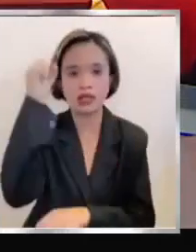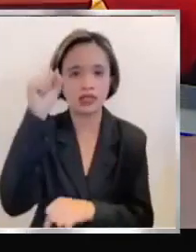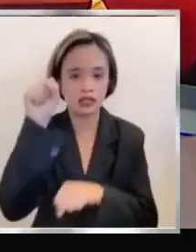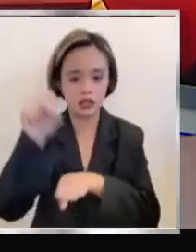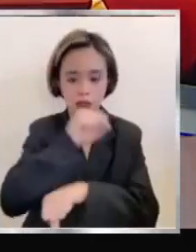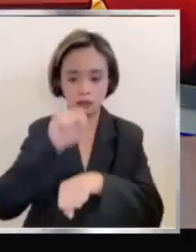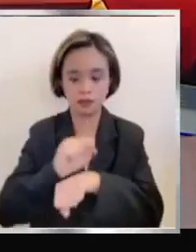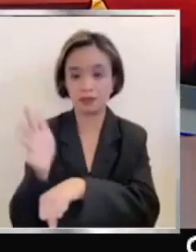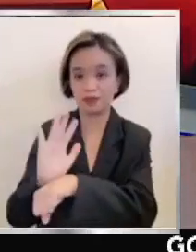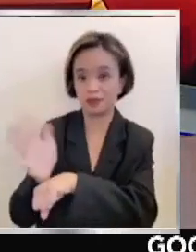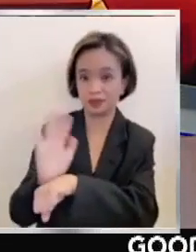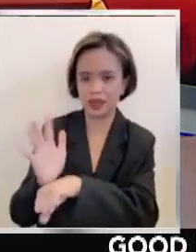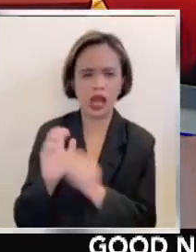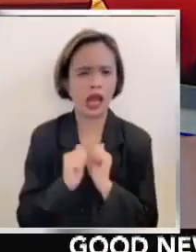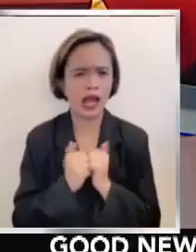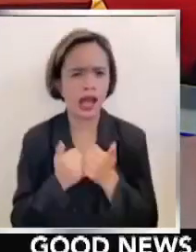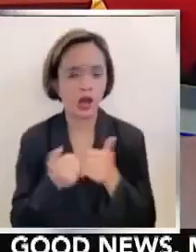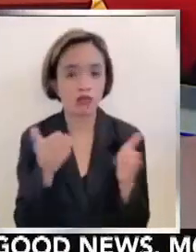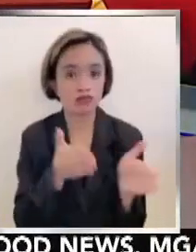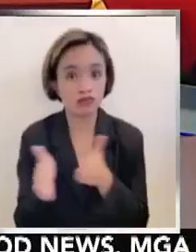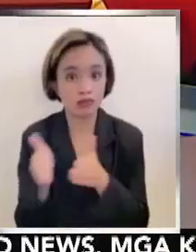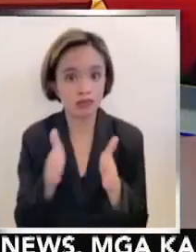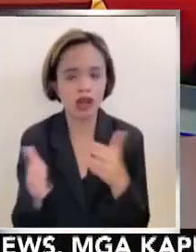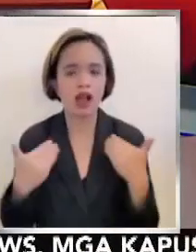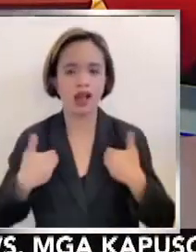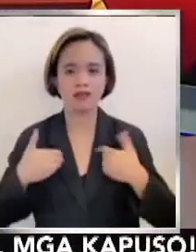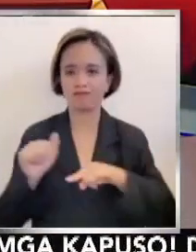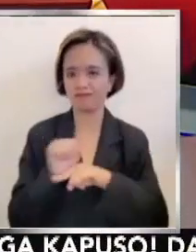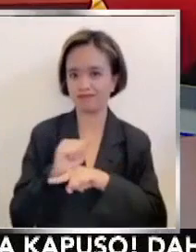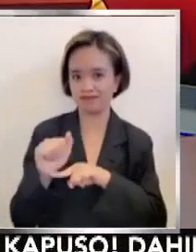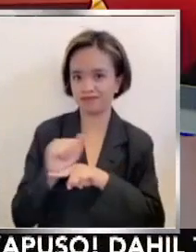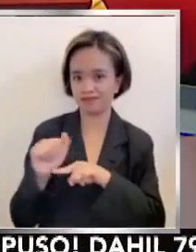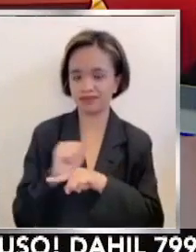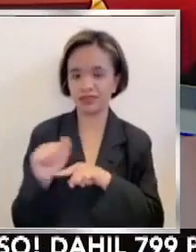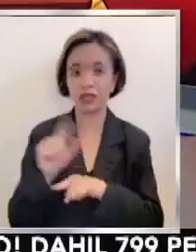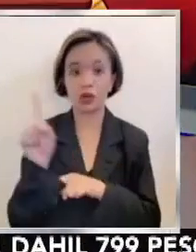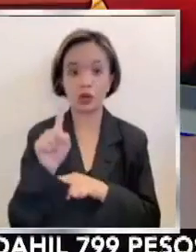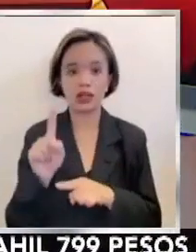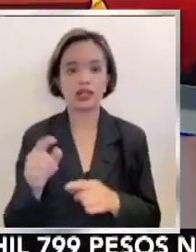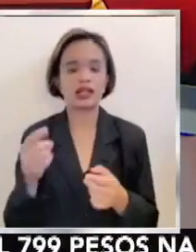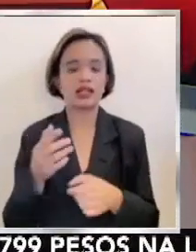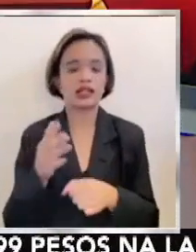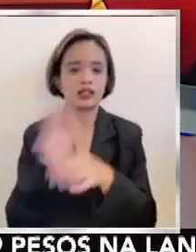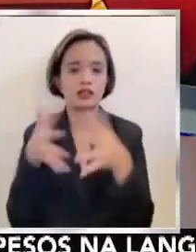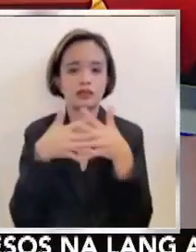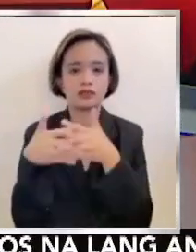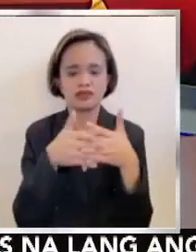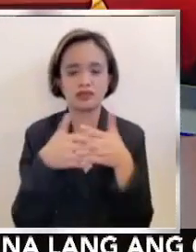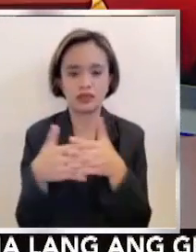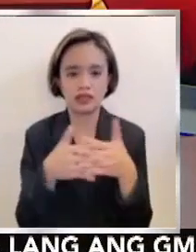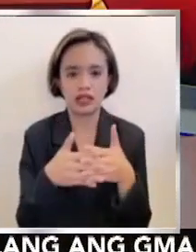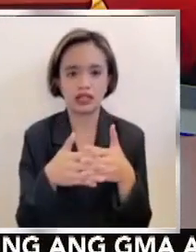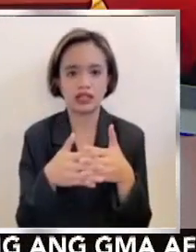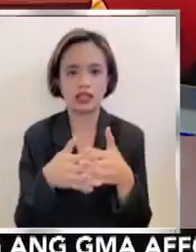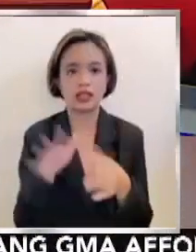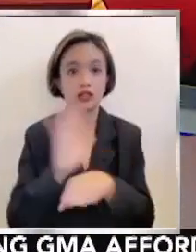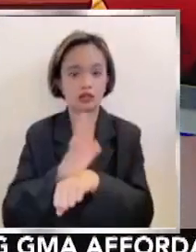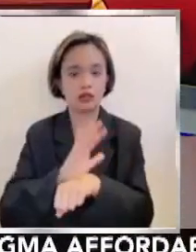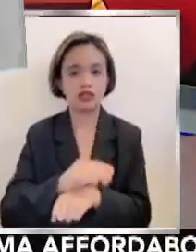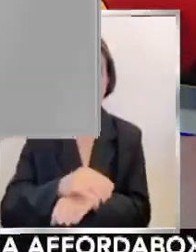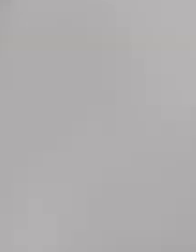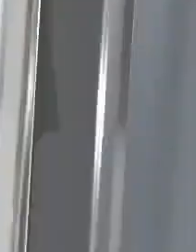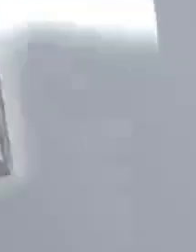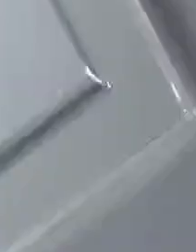bilang paghahanda, may training siya sa ilalim ng food stylist ng Hollywood film na Crazy Rich Asians. Yan ang chika ni Nelson